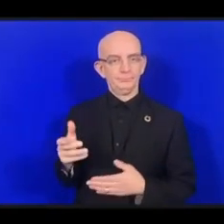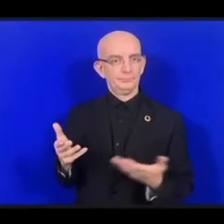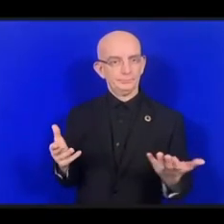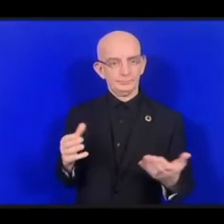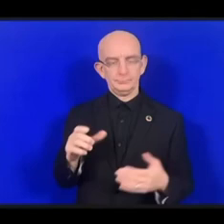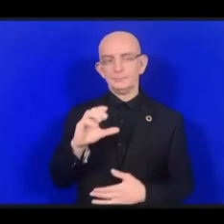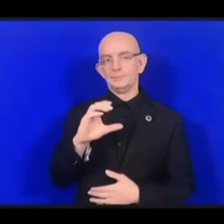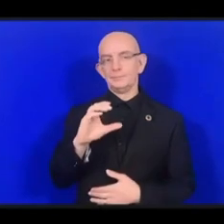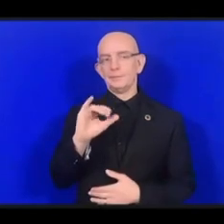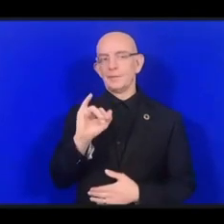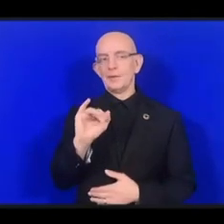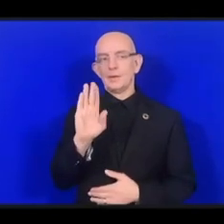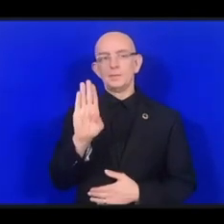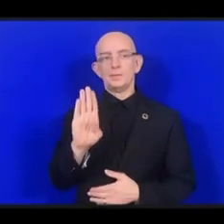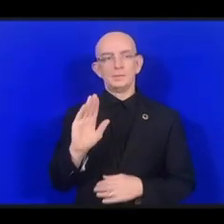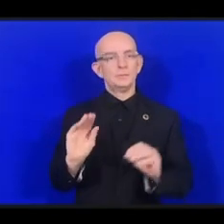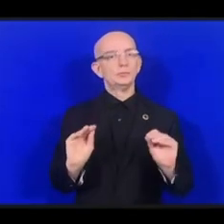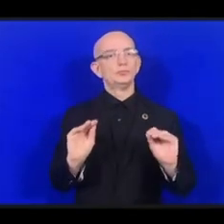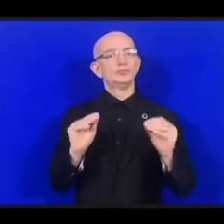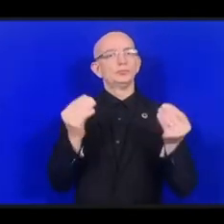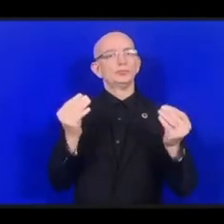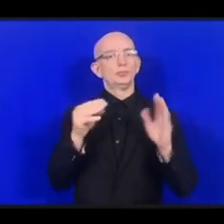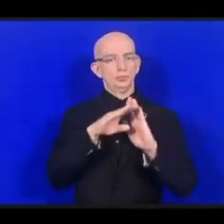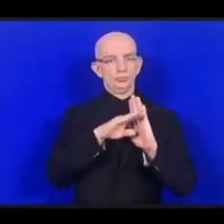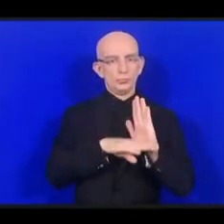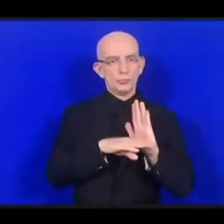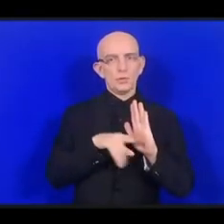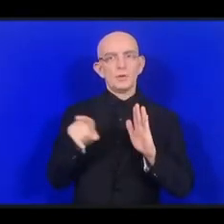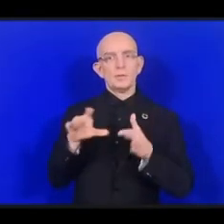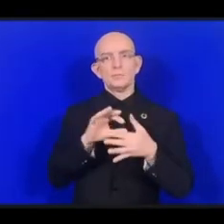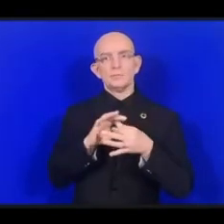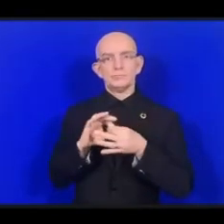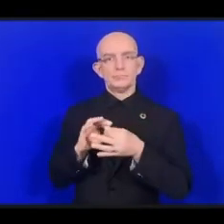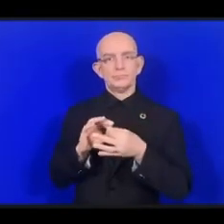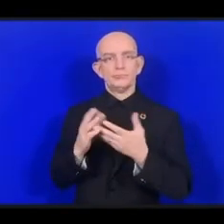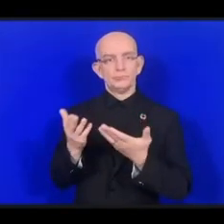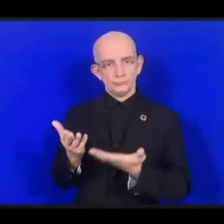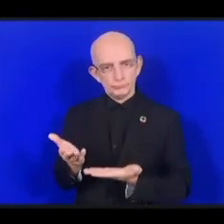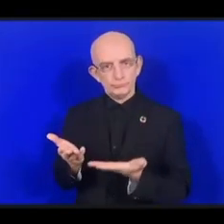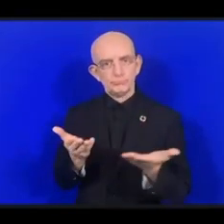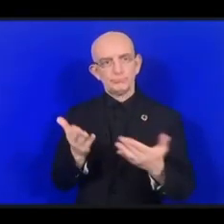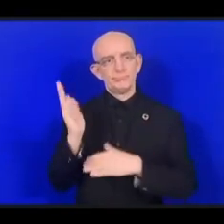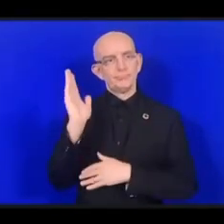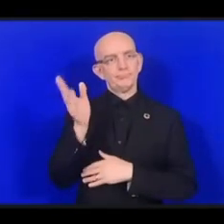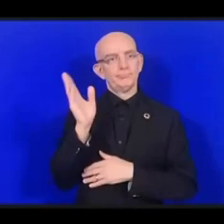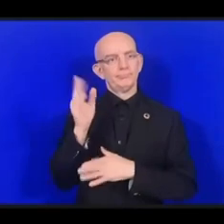CGLBR 青年项目研究员上台致辞。